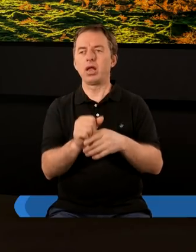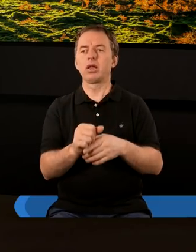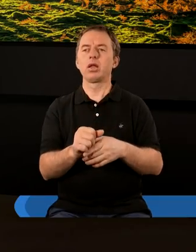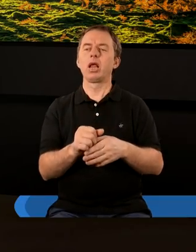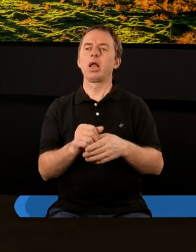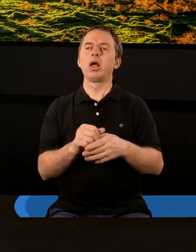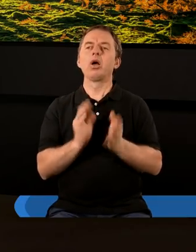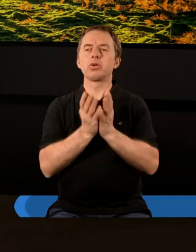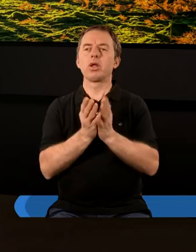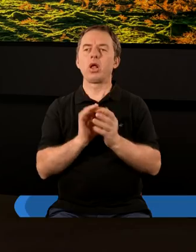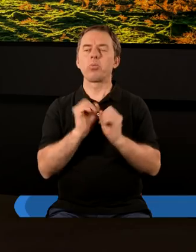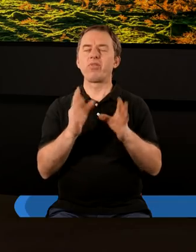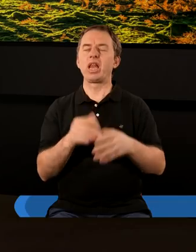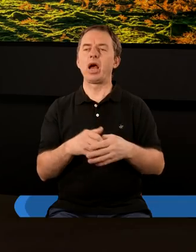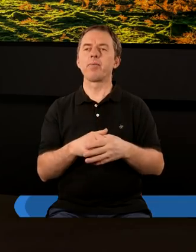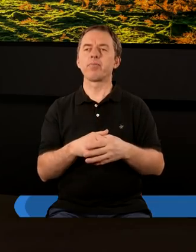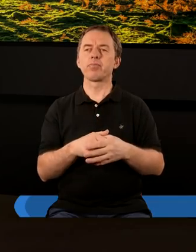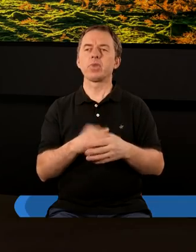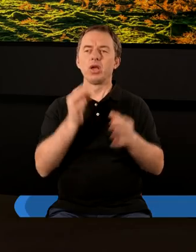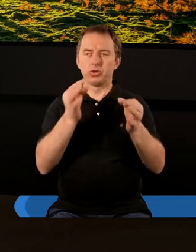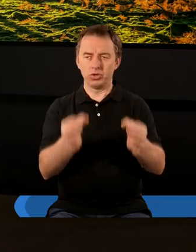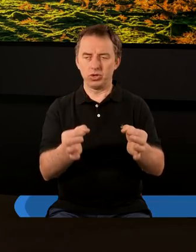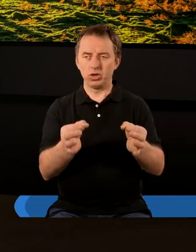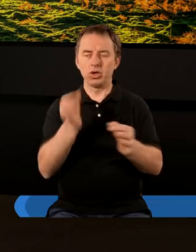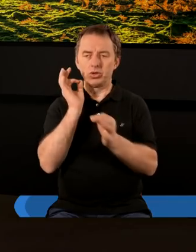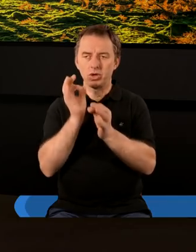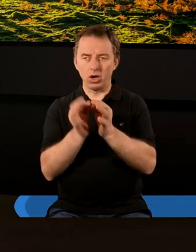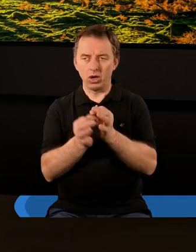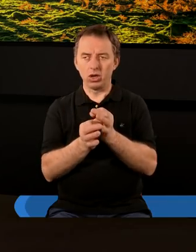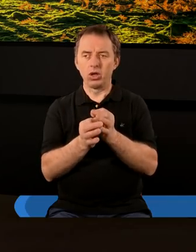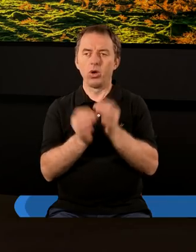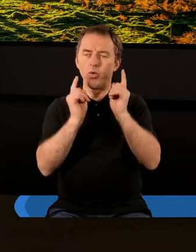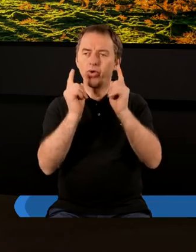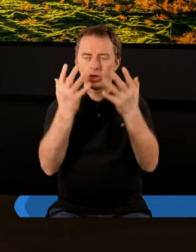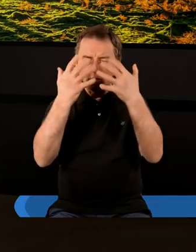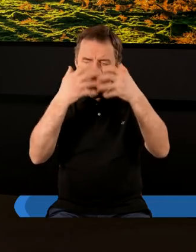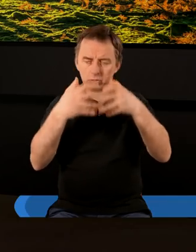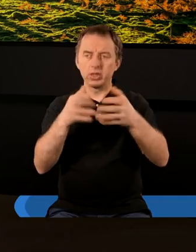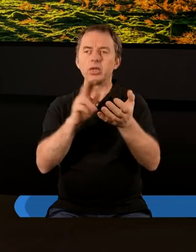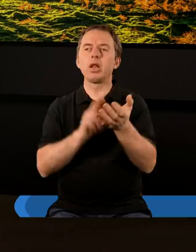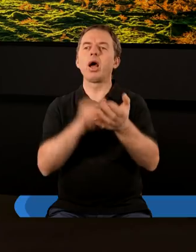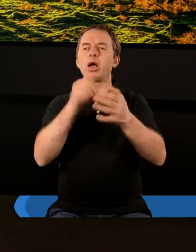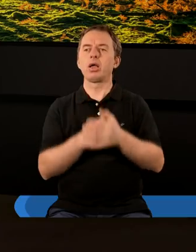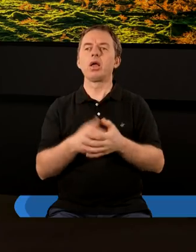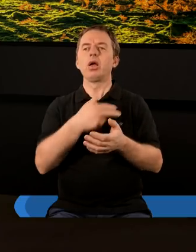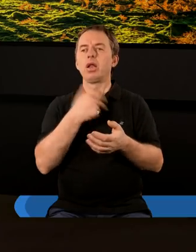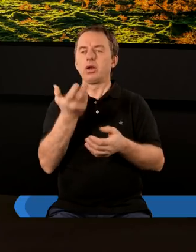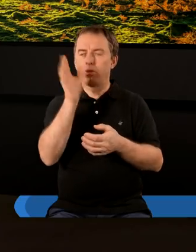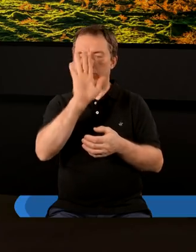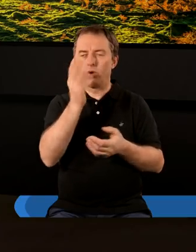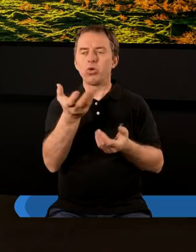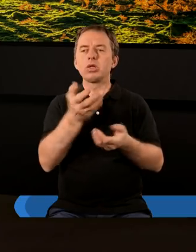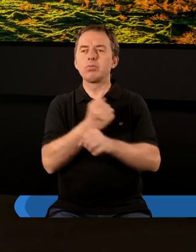Apokalipsy, Księga Objawienia. A dziś szczególną naszą uwagę chcemy skupić na naszym Bogu i